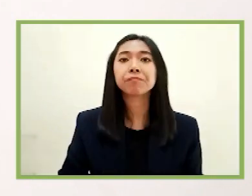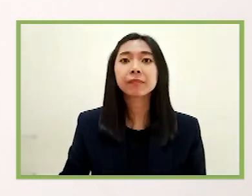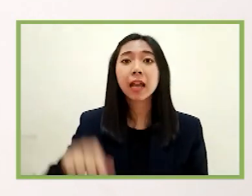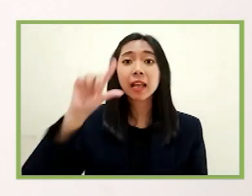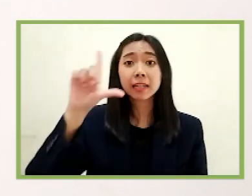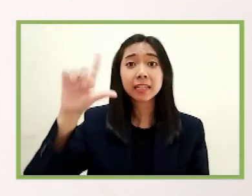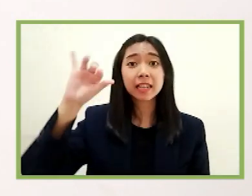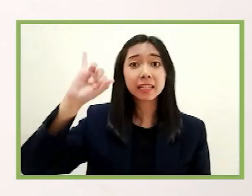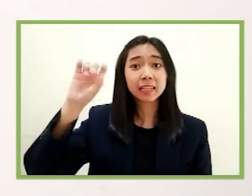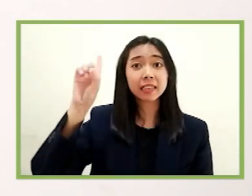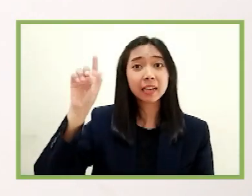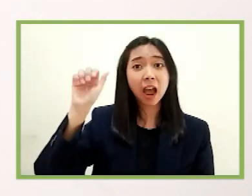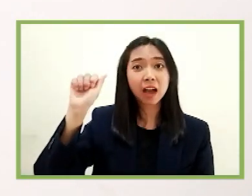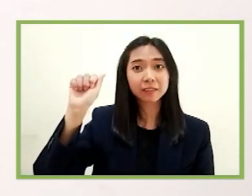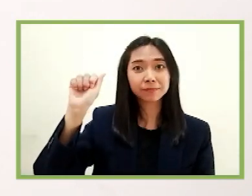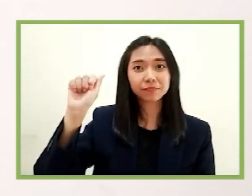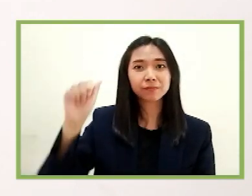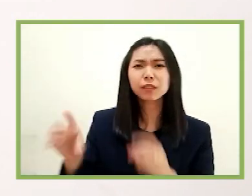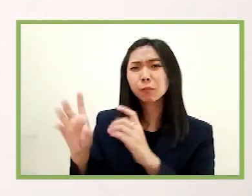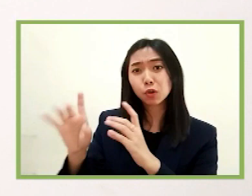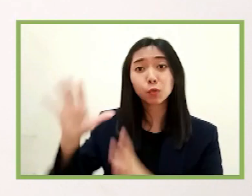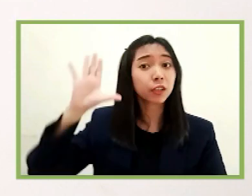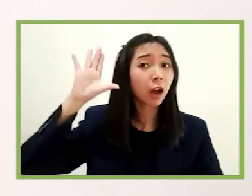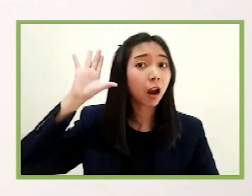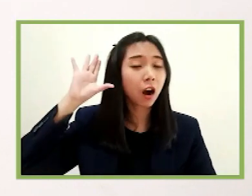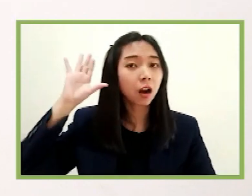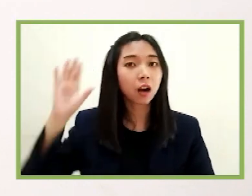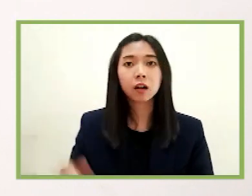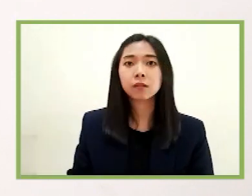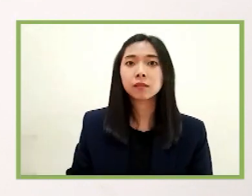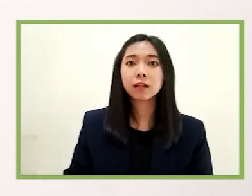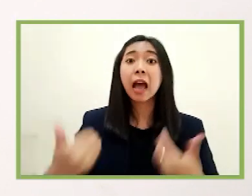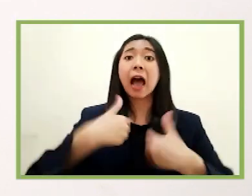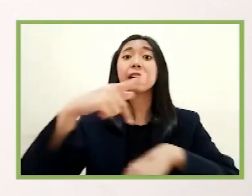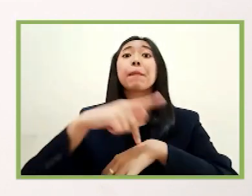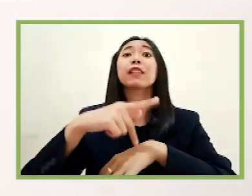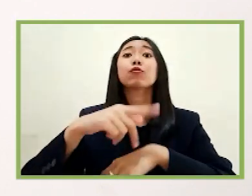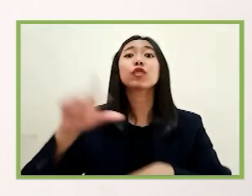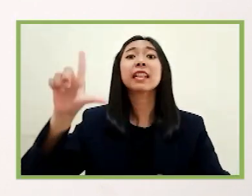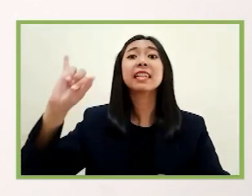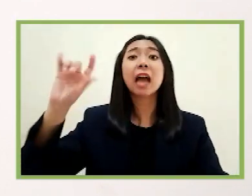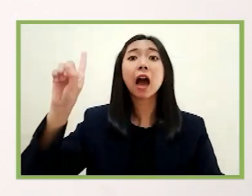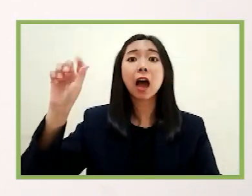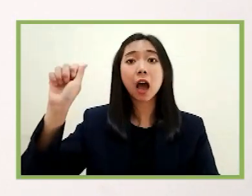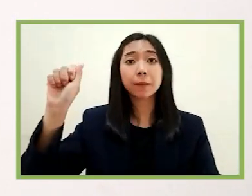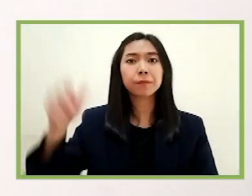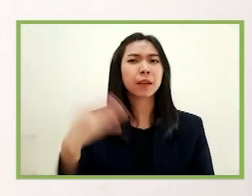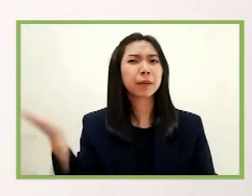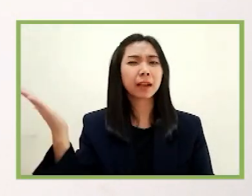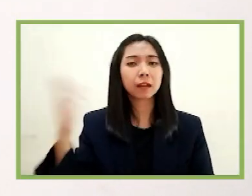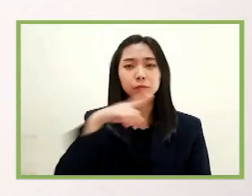yupp hai ketika murid-murid mendengar bahwa Petrus ada di lidah mereka